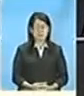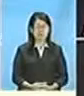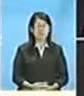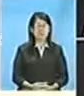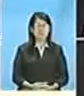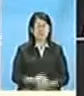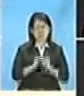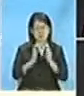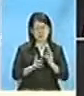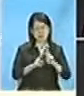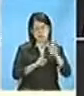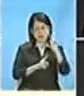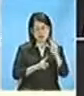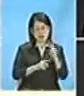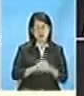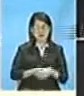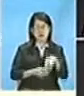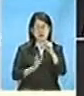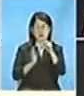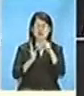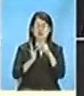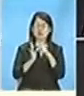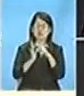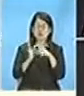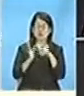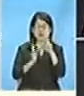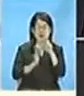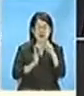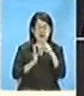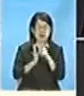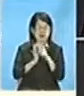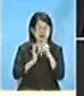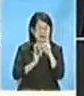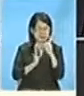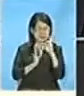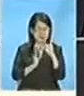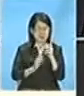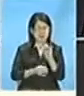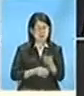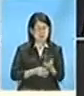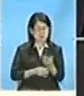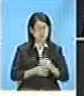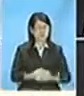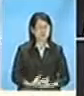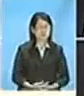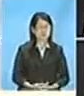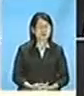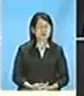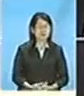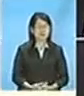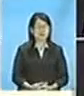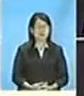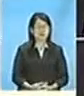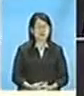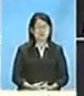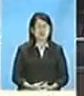ค่ะลำดับต่อไปนะคะท่านสุรเดชจิระทิติเจริญค่ะเชิญค่ะ